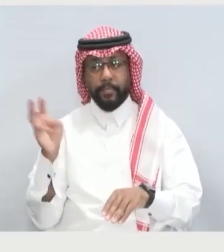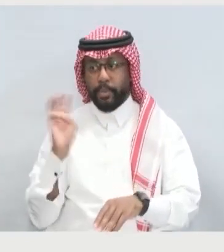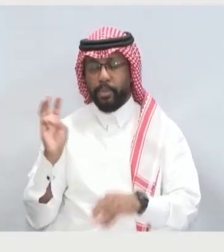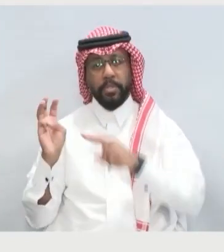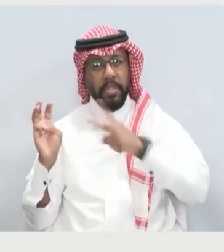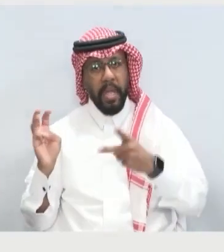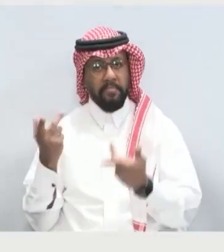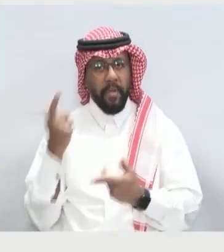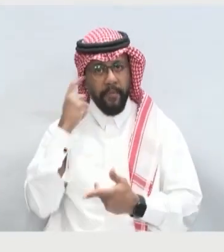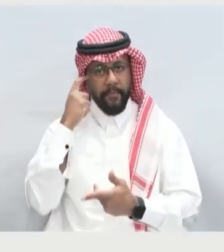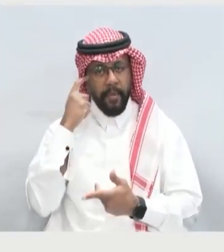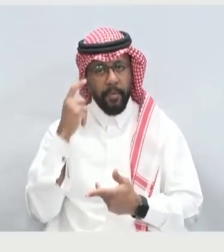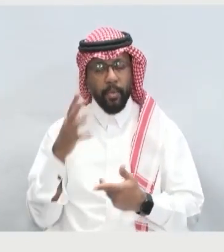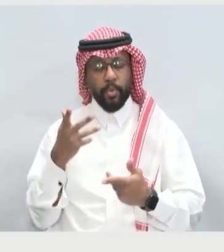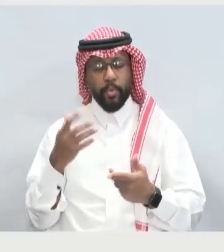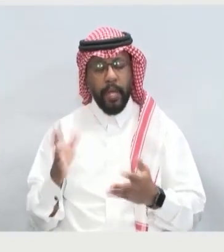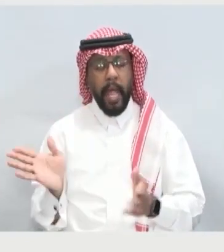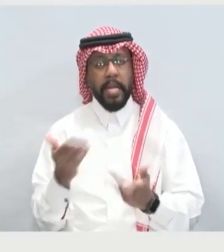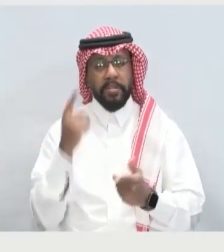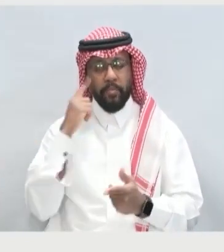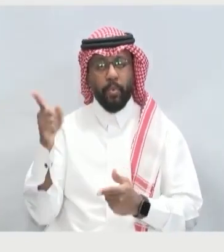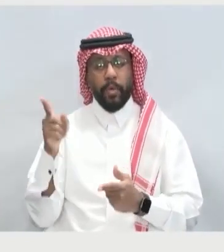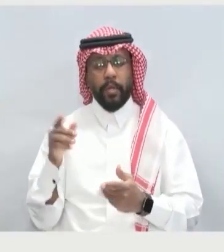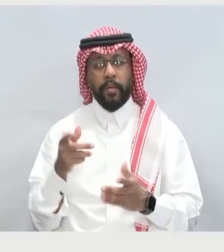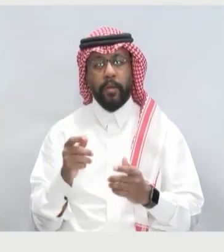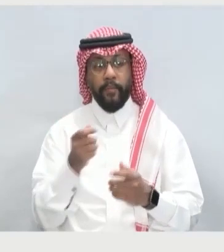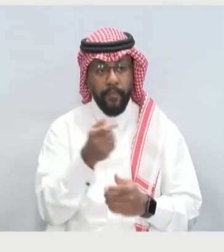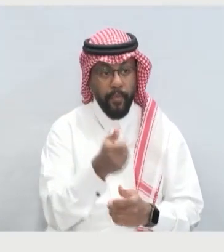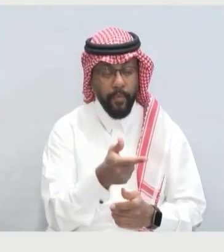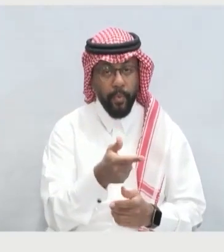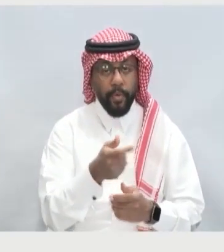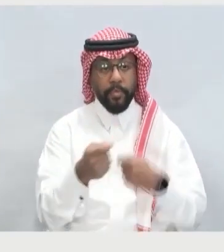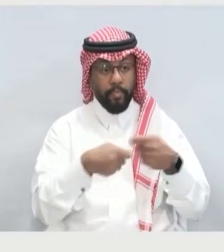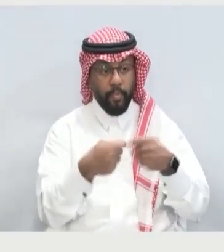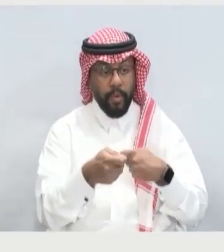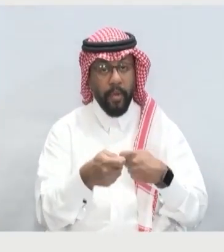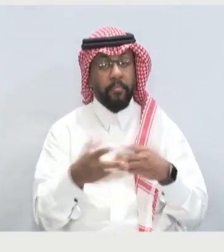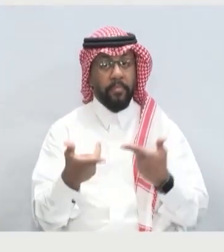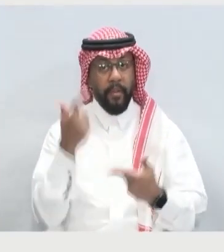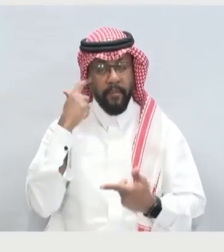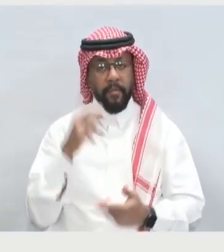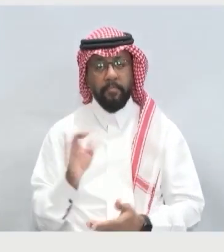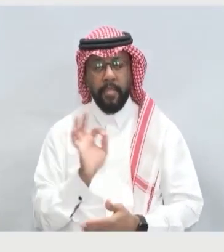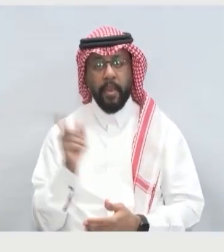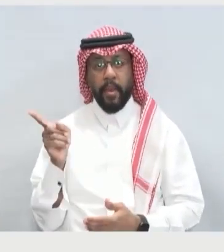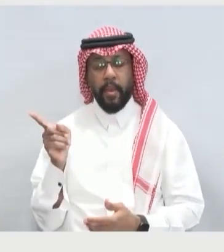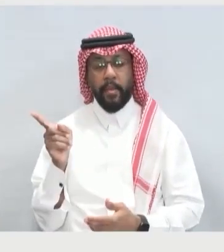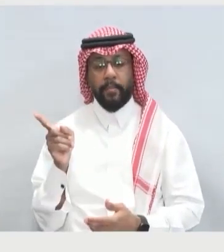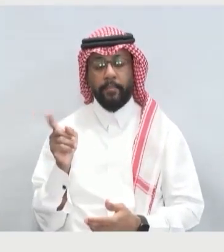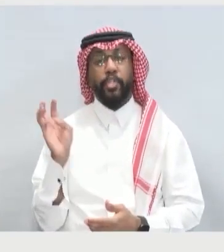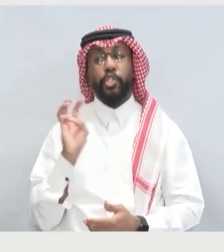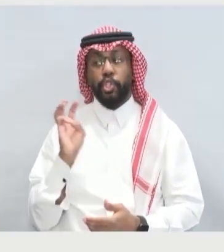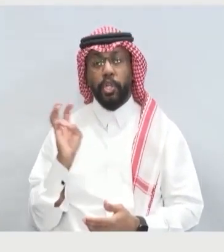اذا بحسب نوع النشاط او التجاره التي او التي تقوم بها سنختلف مثلا لدينا